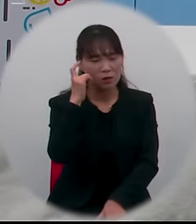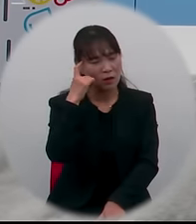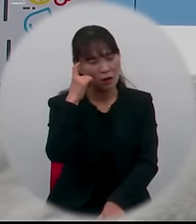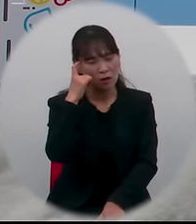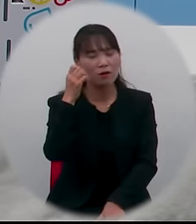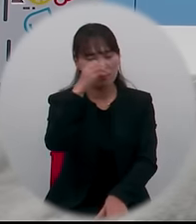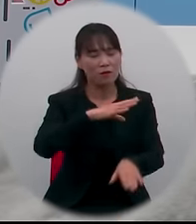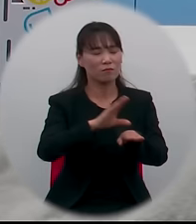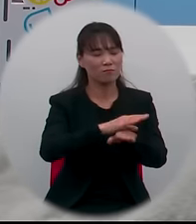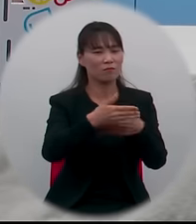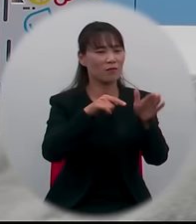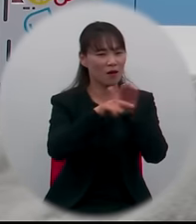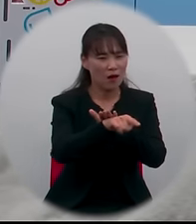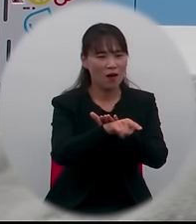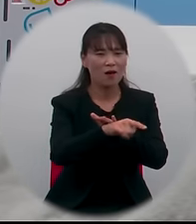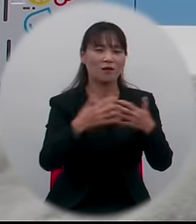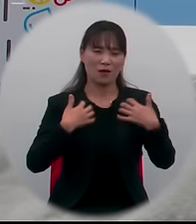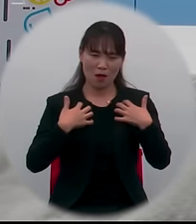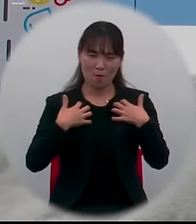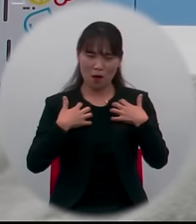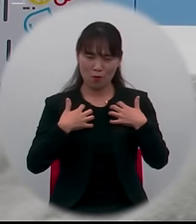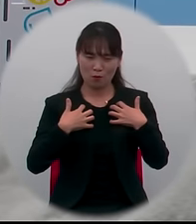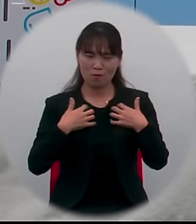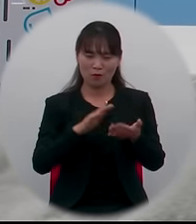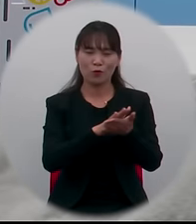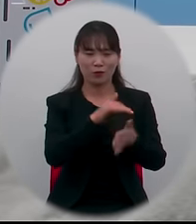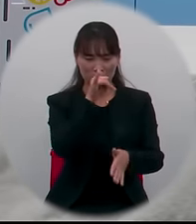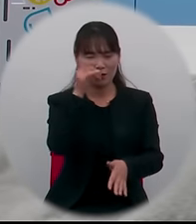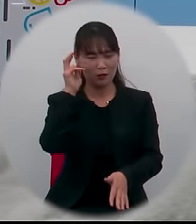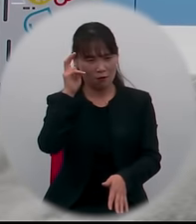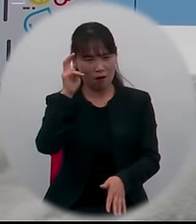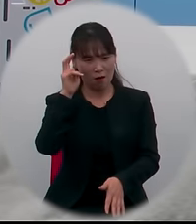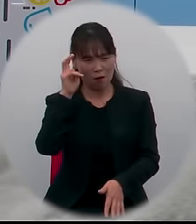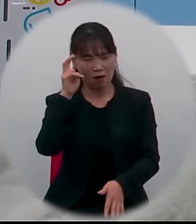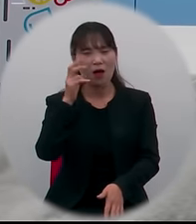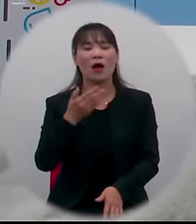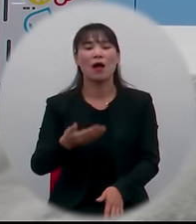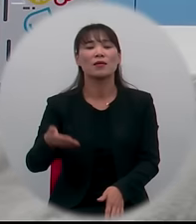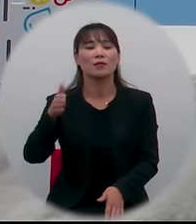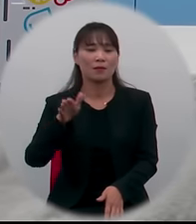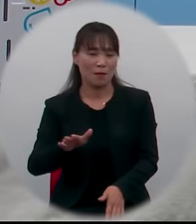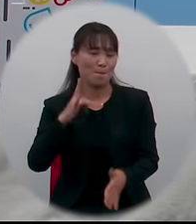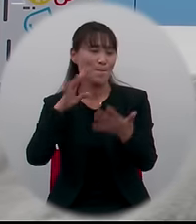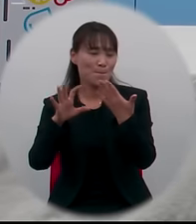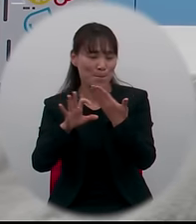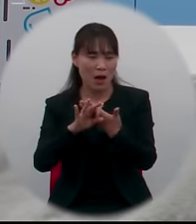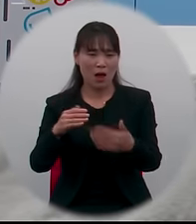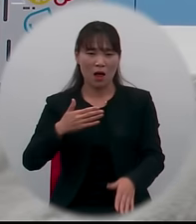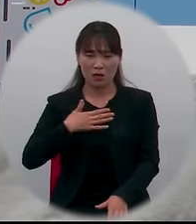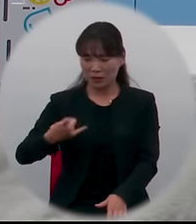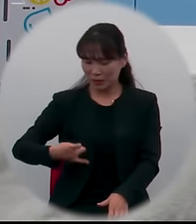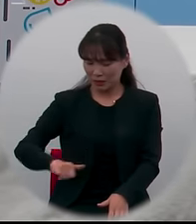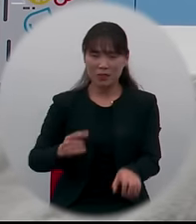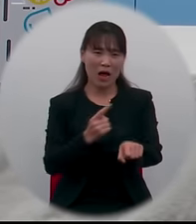게임하거나 그렇게 건강하게 놀고 있을 거라고 생각하시죠 그런데 만약에 우리 자녀들이 한시간 동안